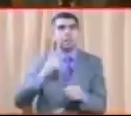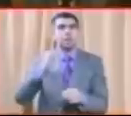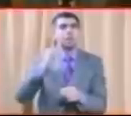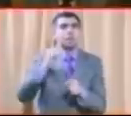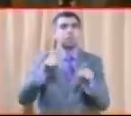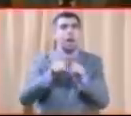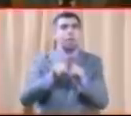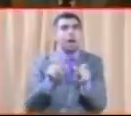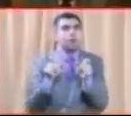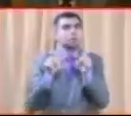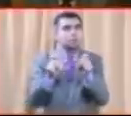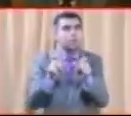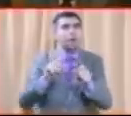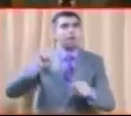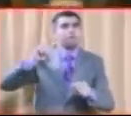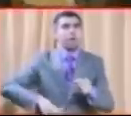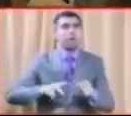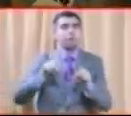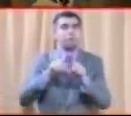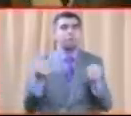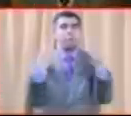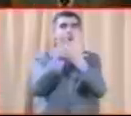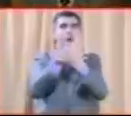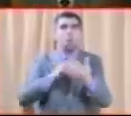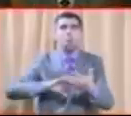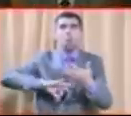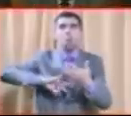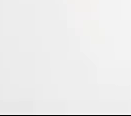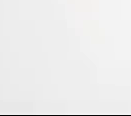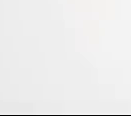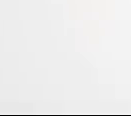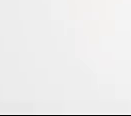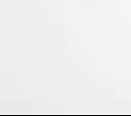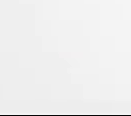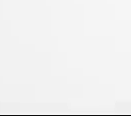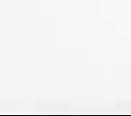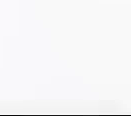متقيدون بالنزاهة يعني في أبهى صورها. شكراً.